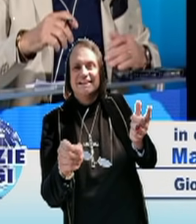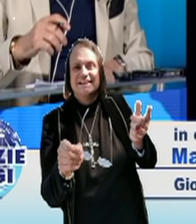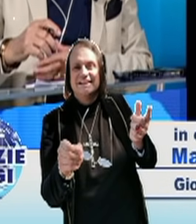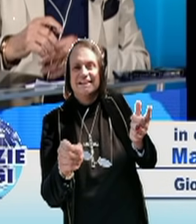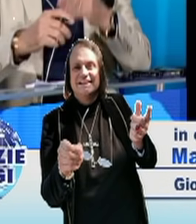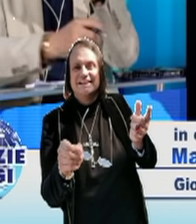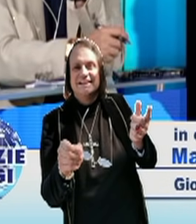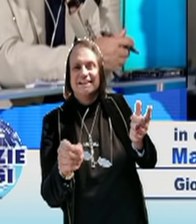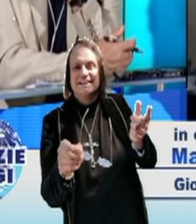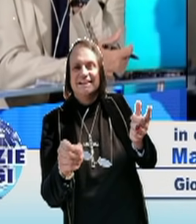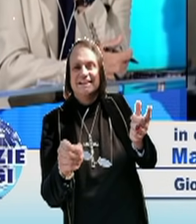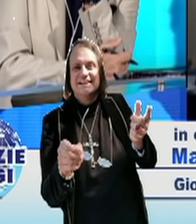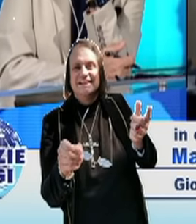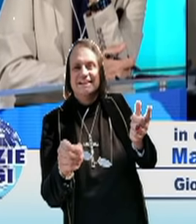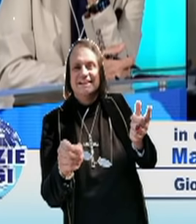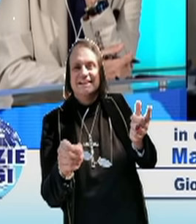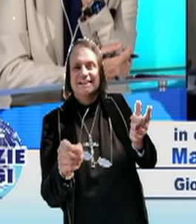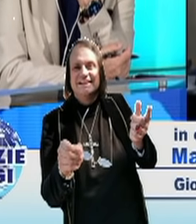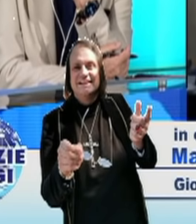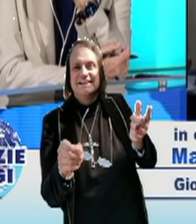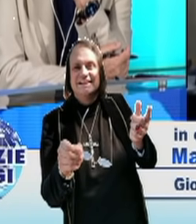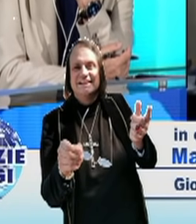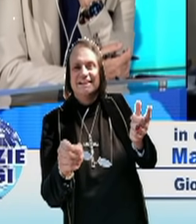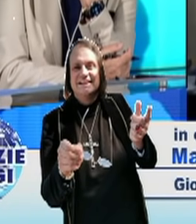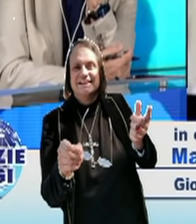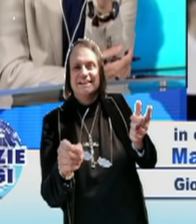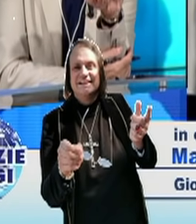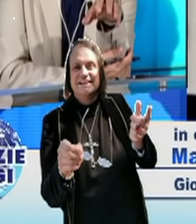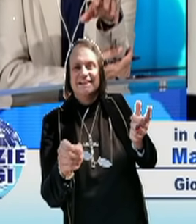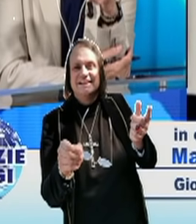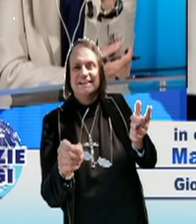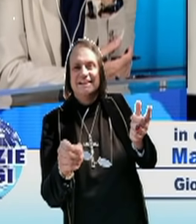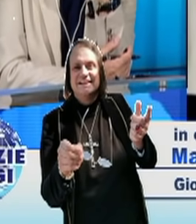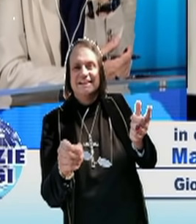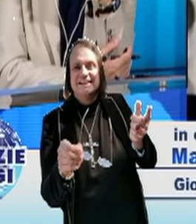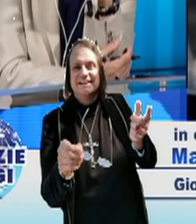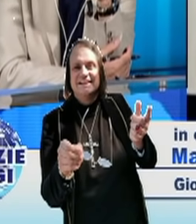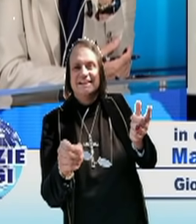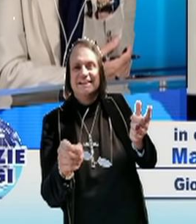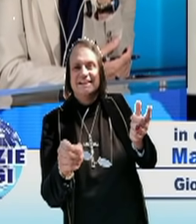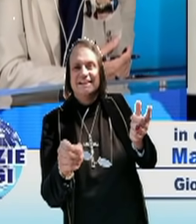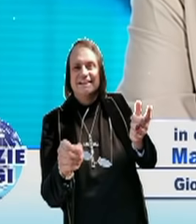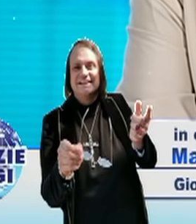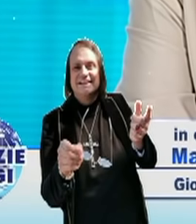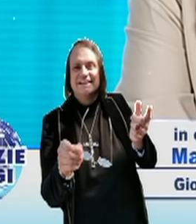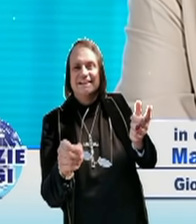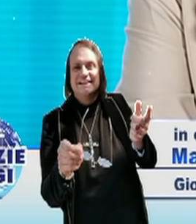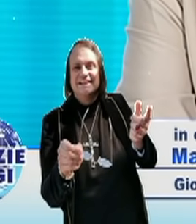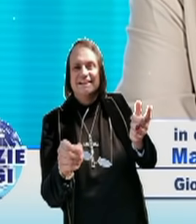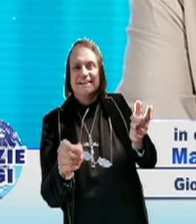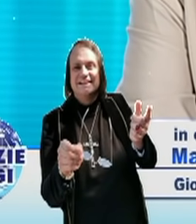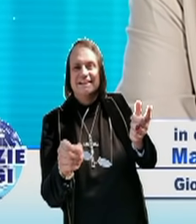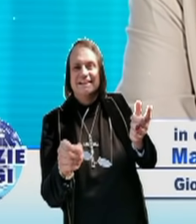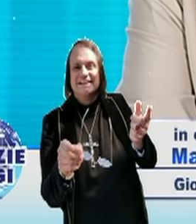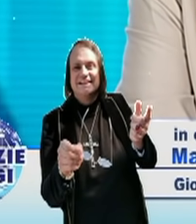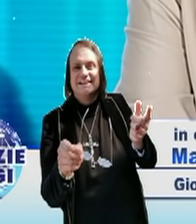della Repubblica, il cavaliere bianco del coronavirus, e il 20 ottobre sempre dello scorso anno l'ha infinito di questo onorificenza. Quindi il messaggio che